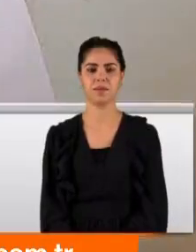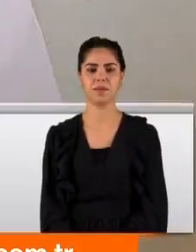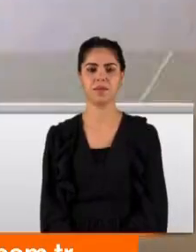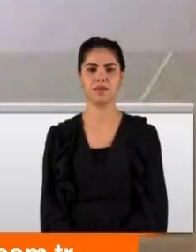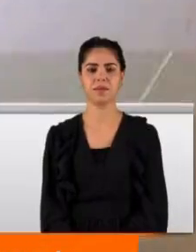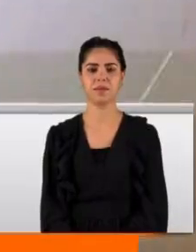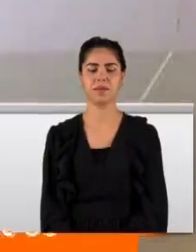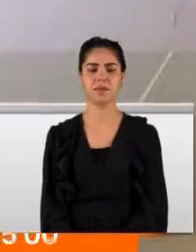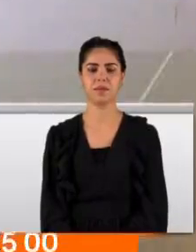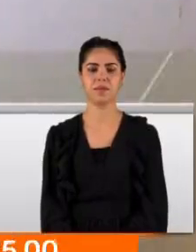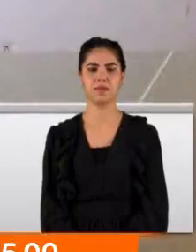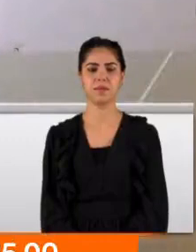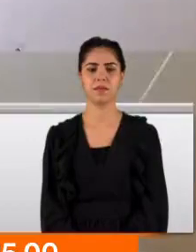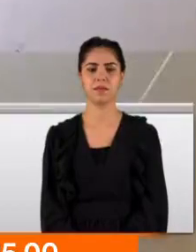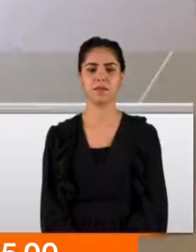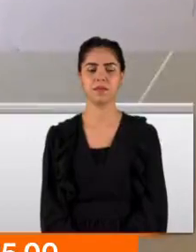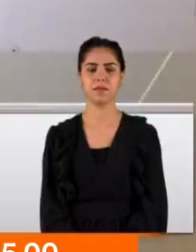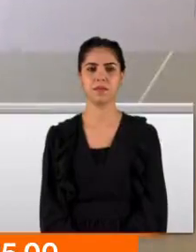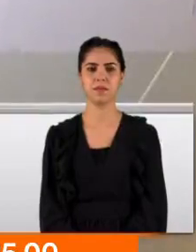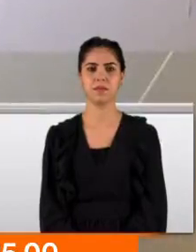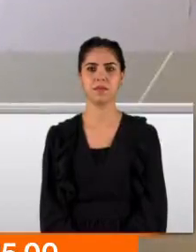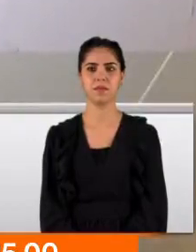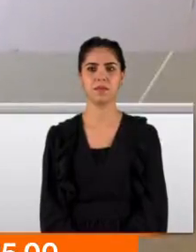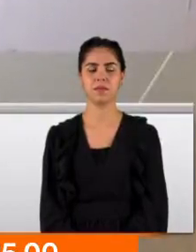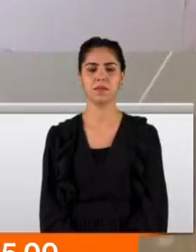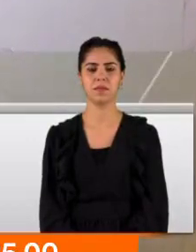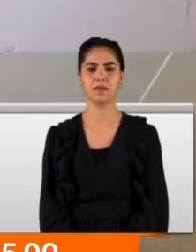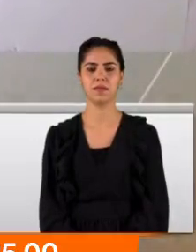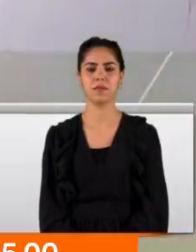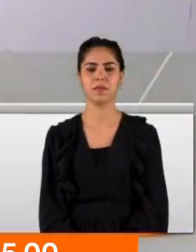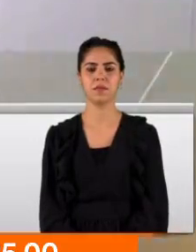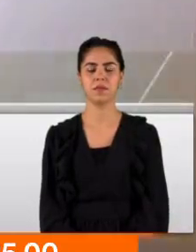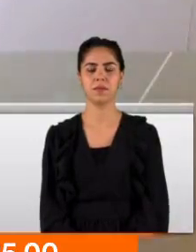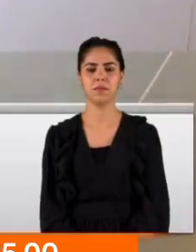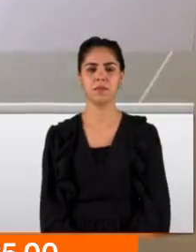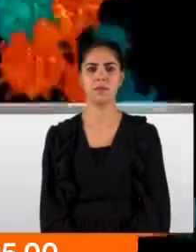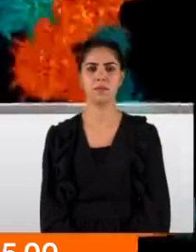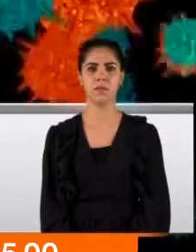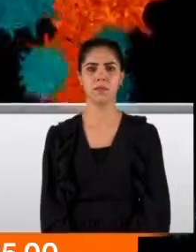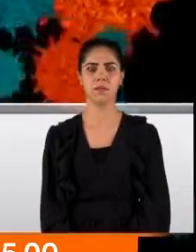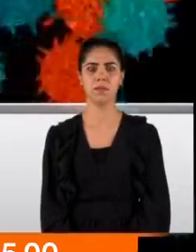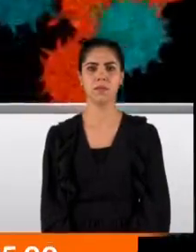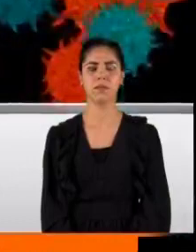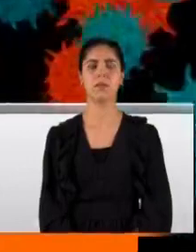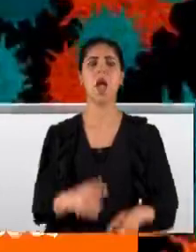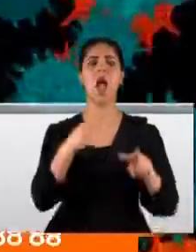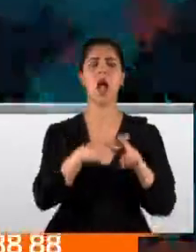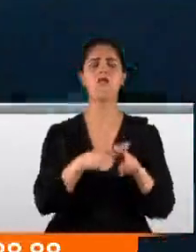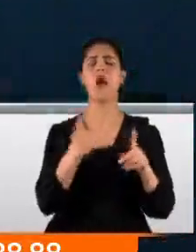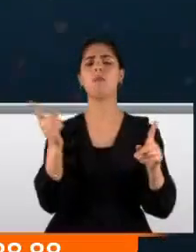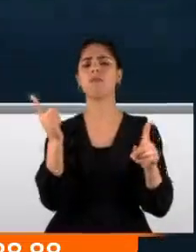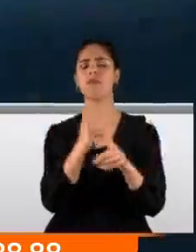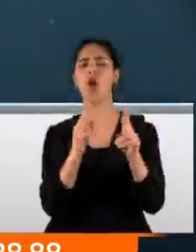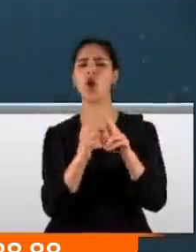Görünen o ki bu varyant virüs şu ana kadar en fazla mutasyonun olduğu varyant virüs. Alfa, beta, delta